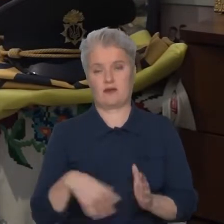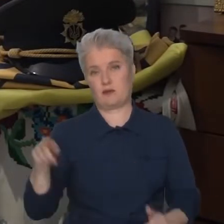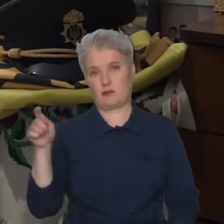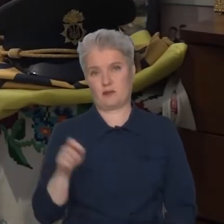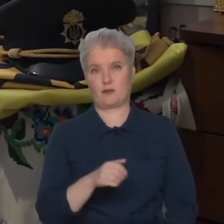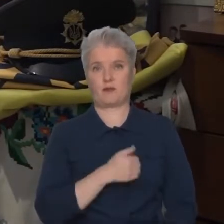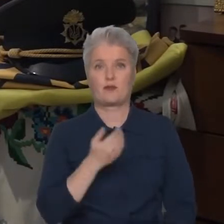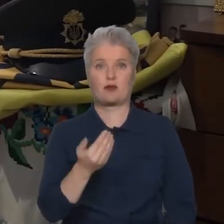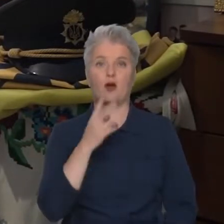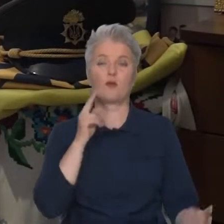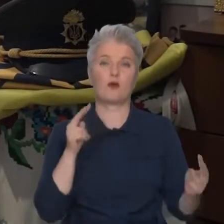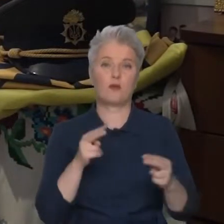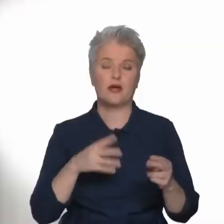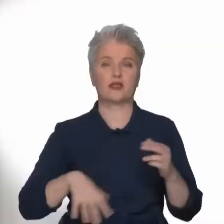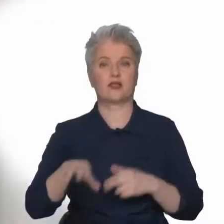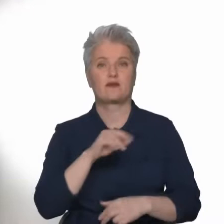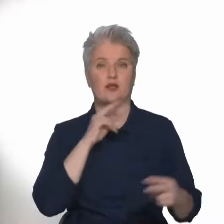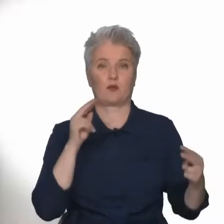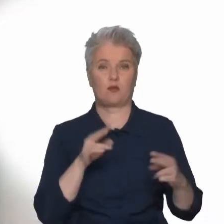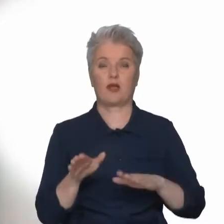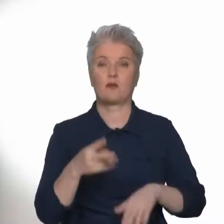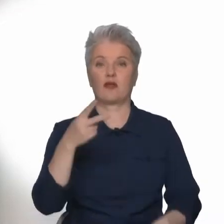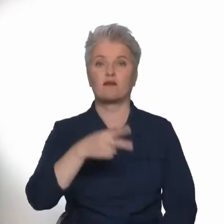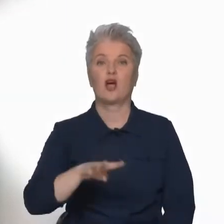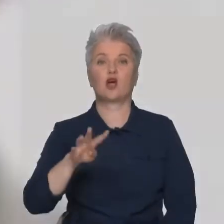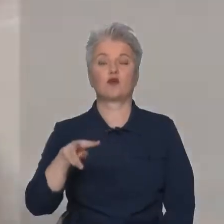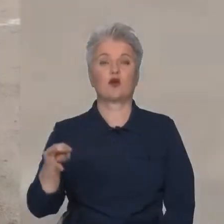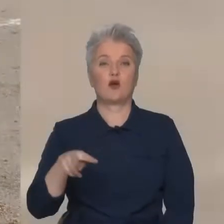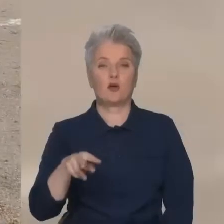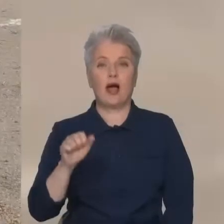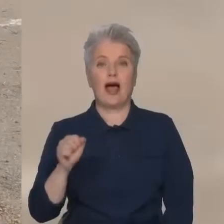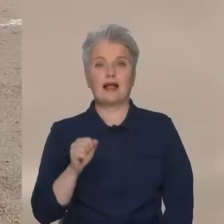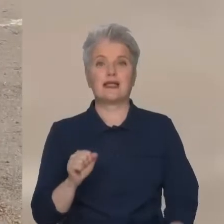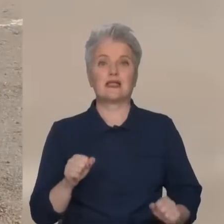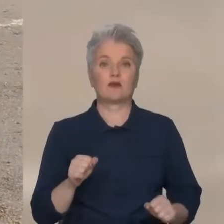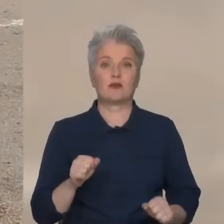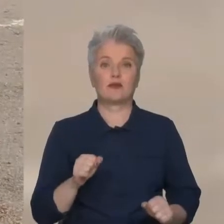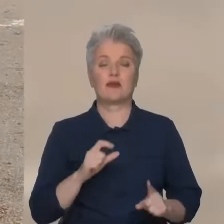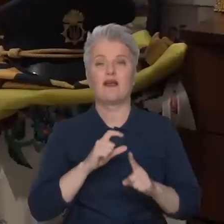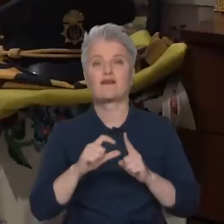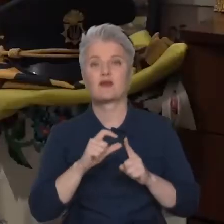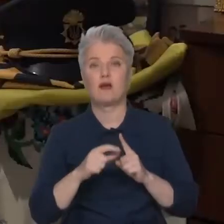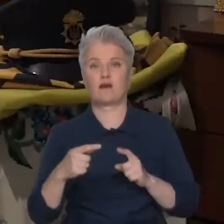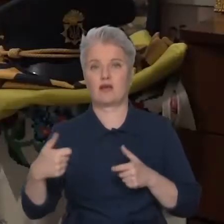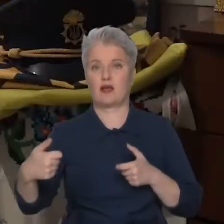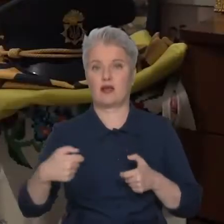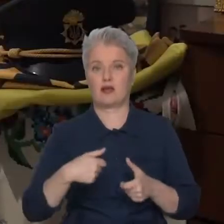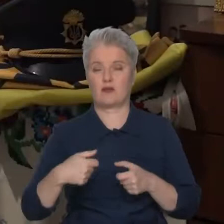приїхав, хочу тебе побачити, всіх побачити. Після 24 лютого Андрій за можливості відповідав на повідомлення.